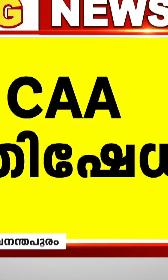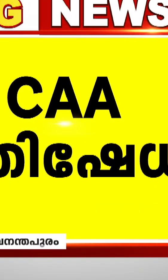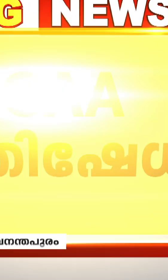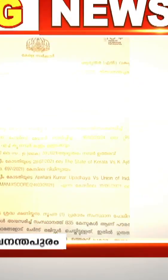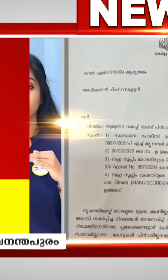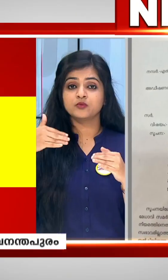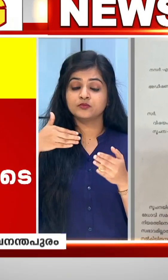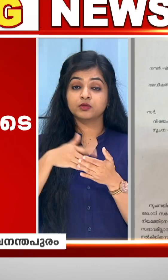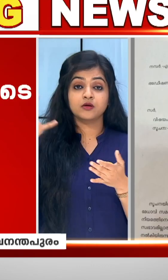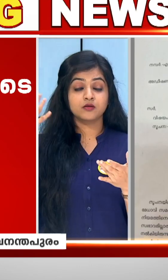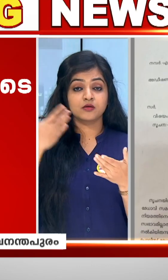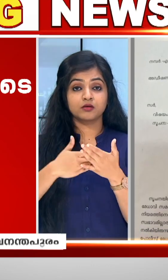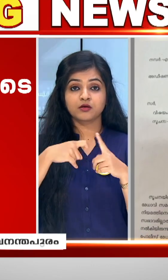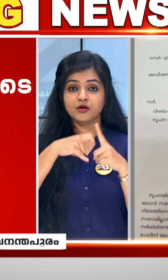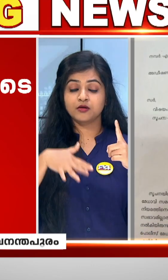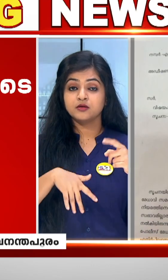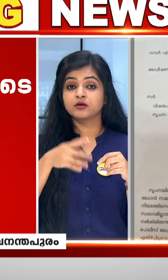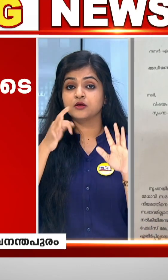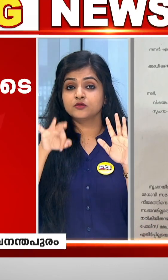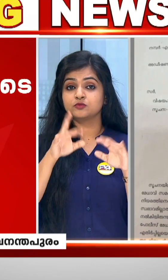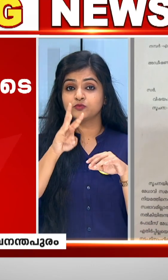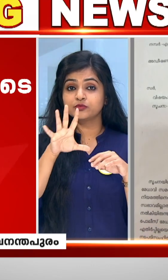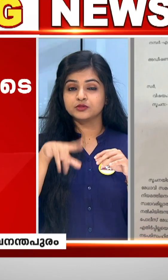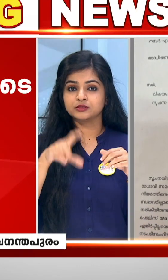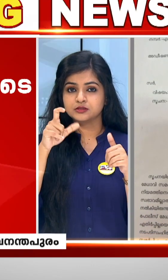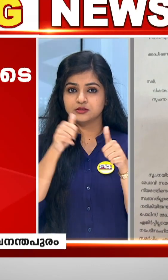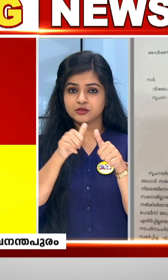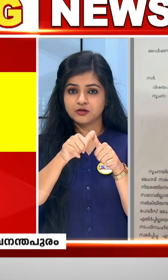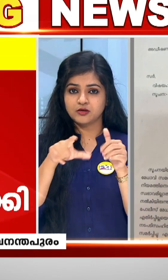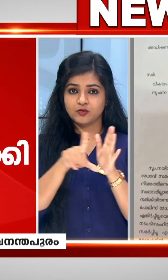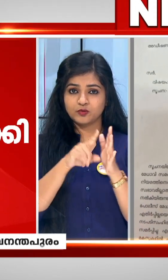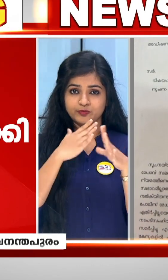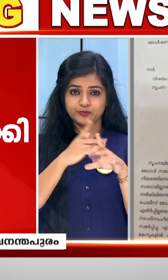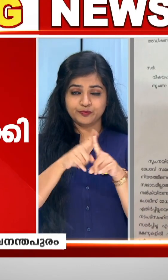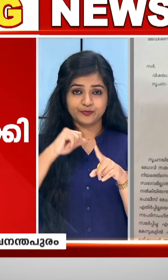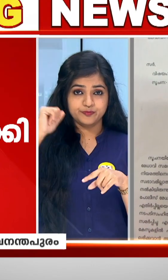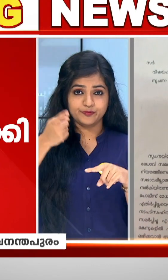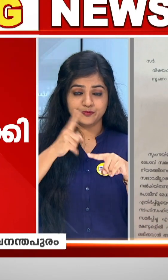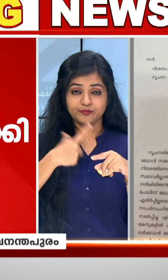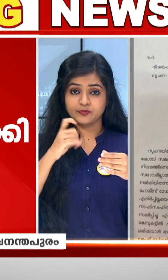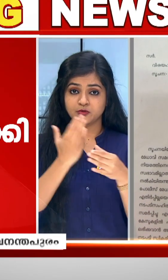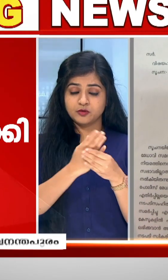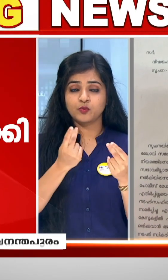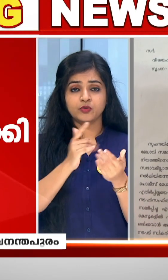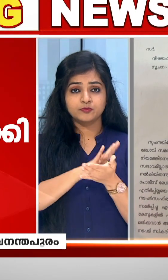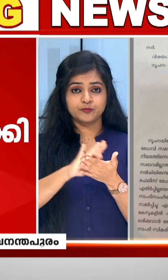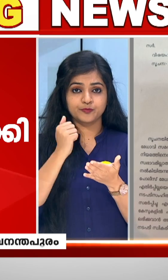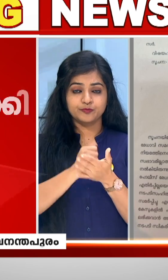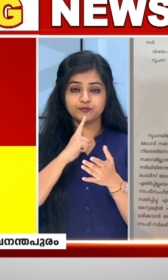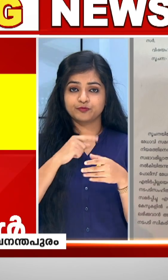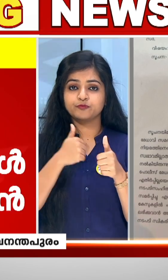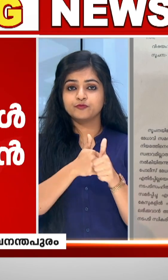ചെയ്തിട്ടുള്ള 835 കേസുകളിലും ഈ വിധത്തിൽ, അതായത് വേഗത്തിൽ പൂർത്തിയാക്കാനുള്ള നടപടികൾ ഉറപ്പിക്കണമെന്നാണ് ഉത്തരവിൽ പറയുന്നത്. കൂടാതെ ഇത് സംബന്ധിച്ചിട്ടുള്ള